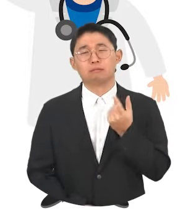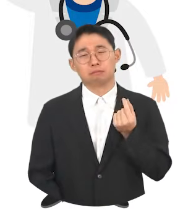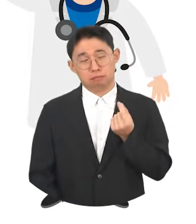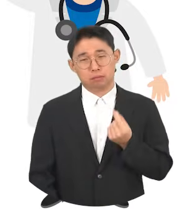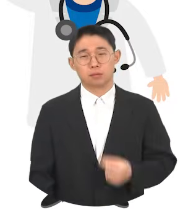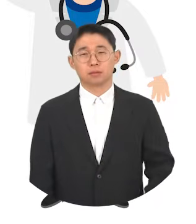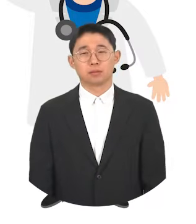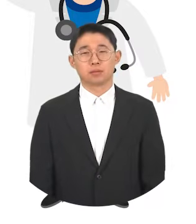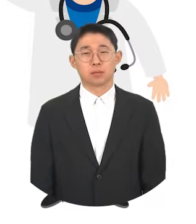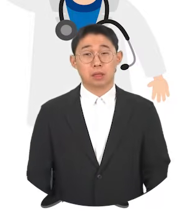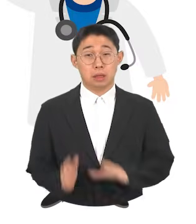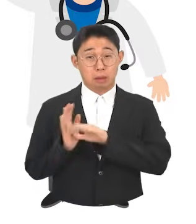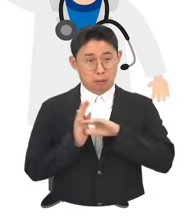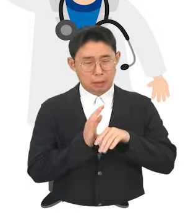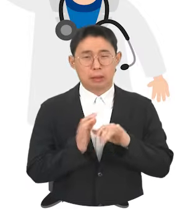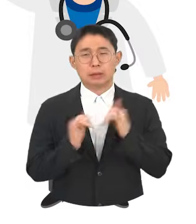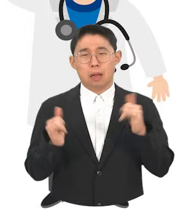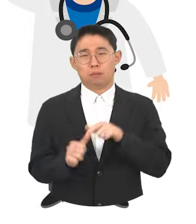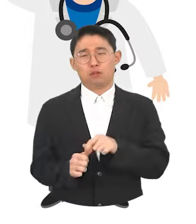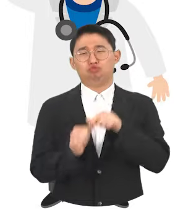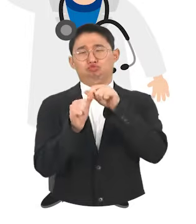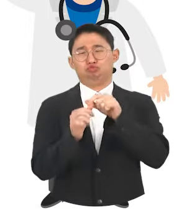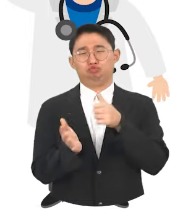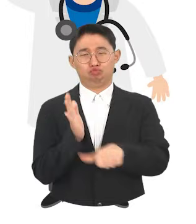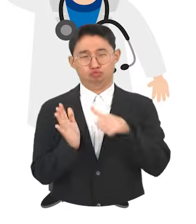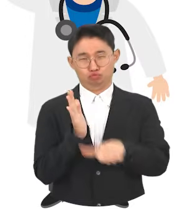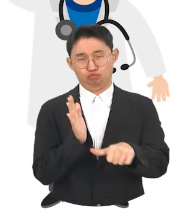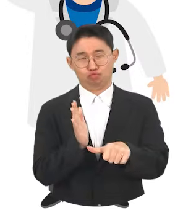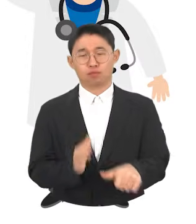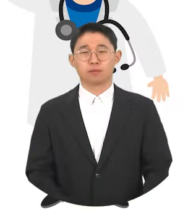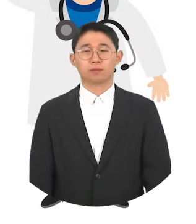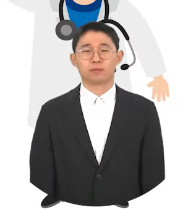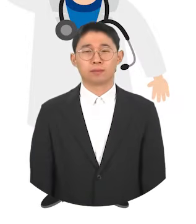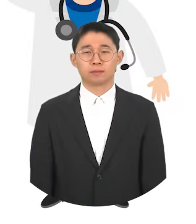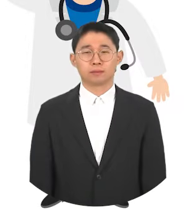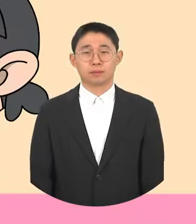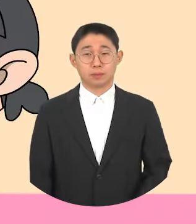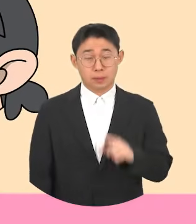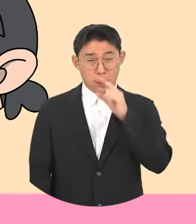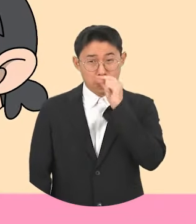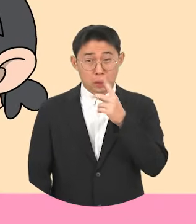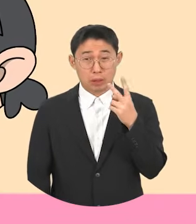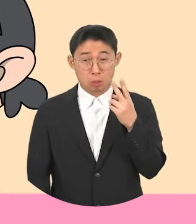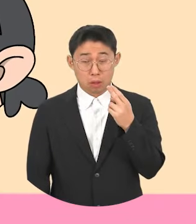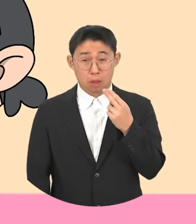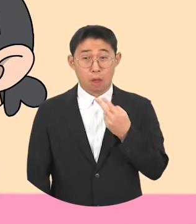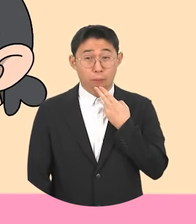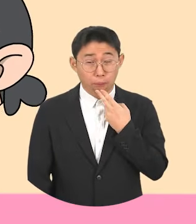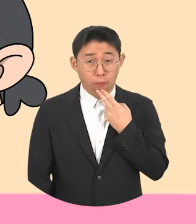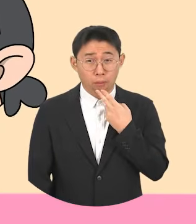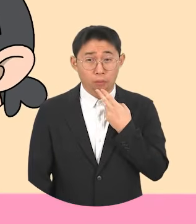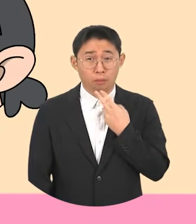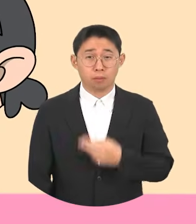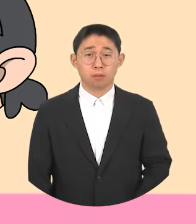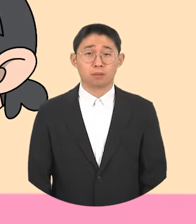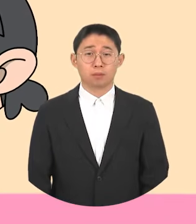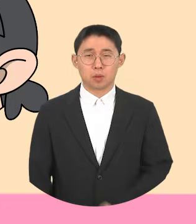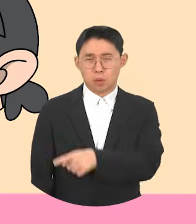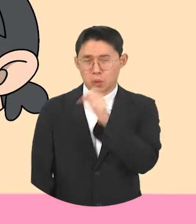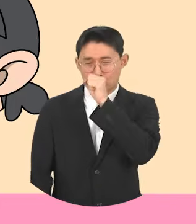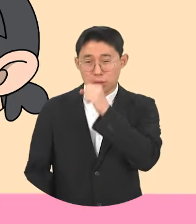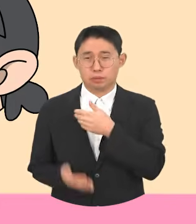사람이 다칠 수도 있지만 때로는 사람을 살리는 도구이기도 해. 그리고 뾰족한 가위가